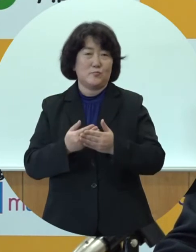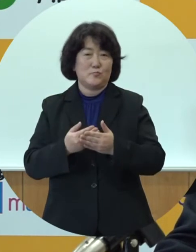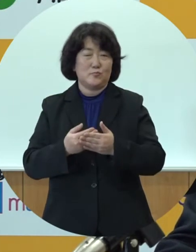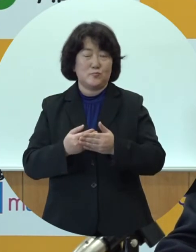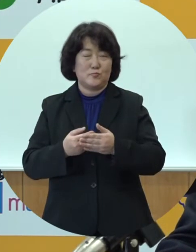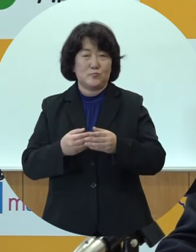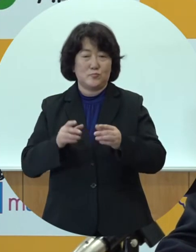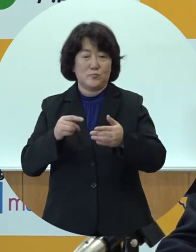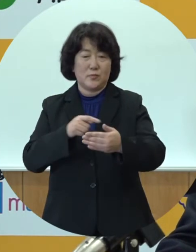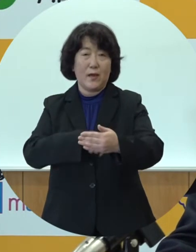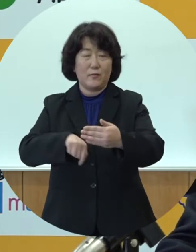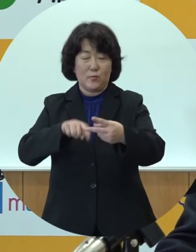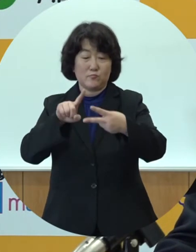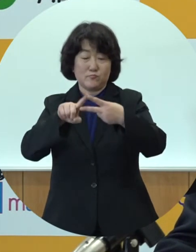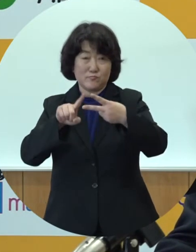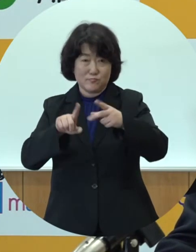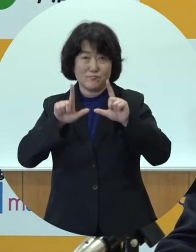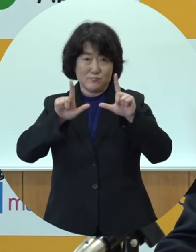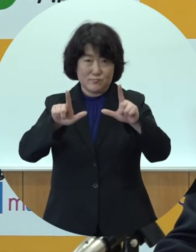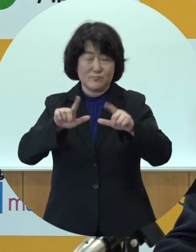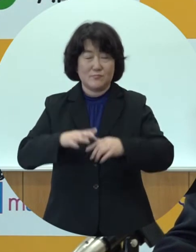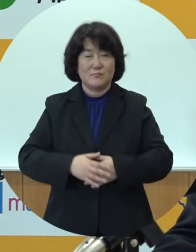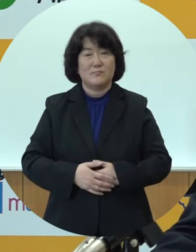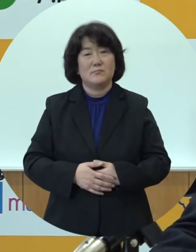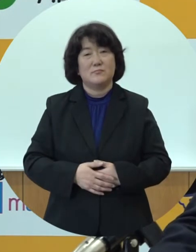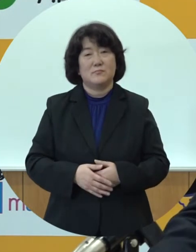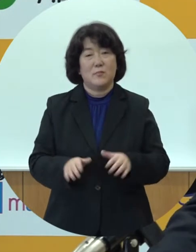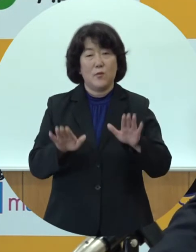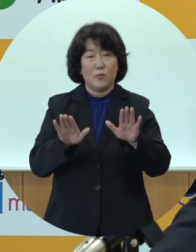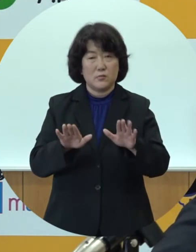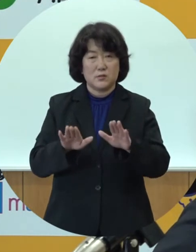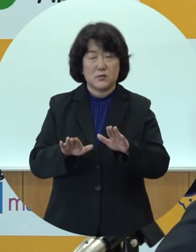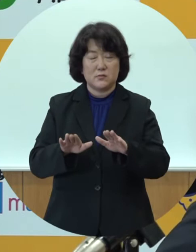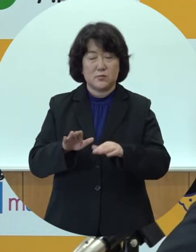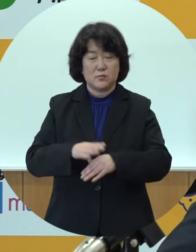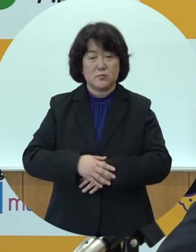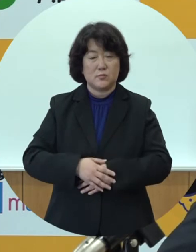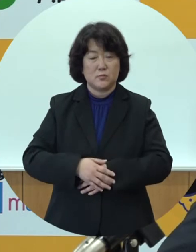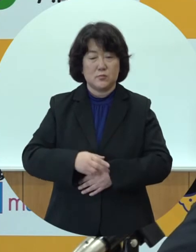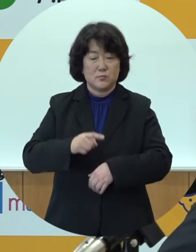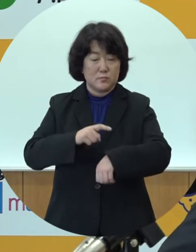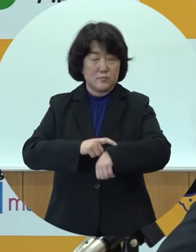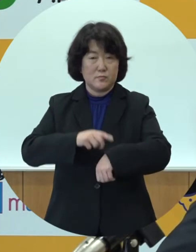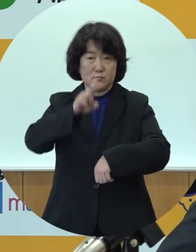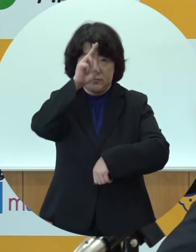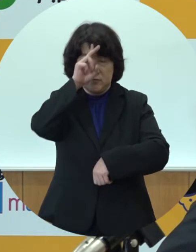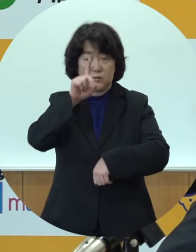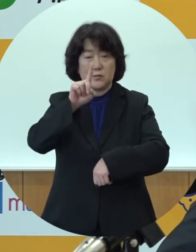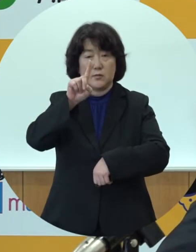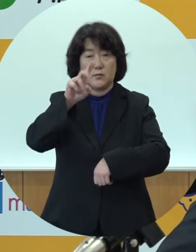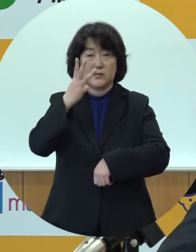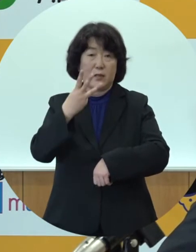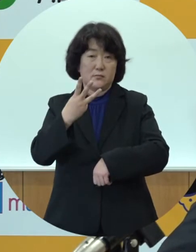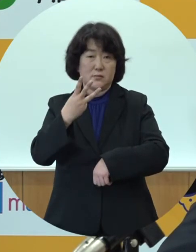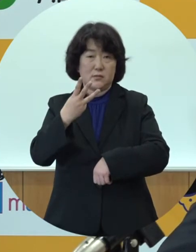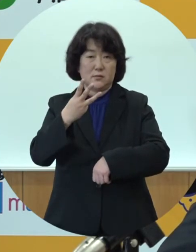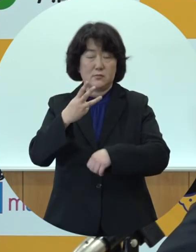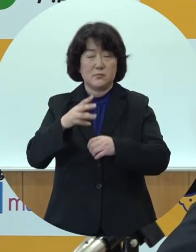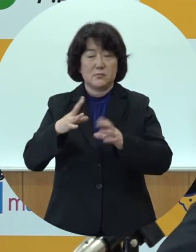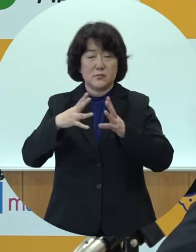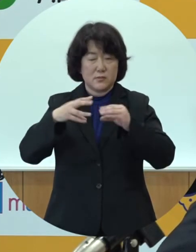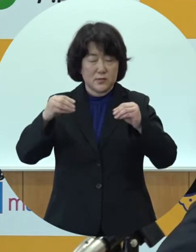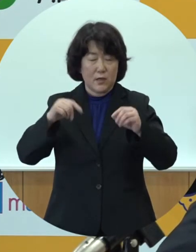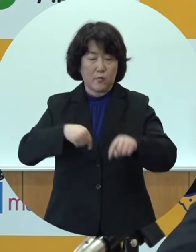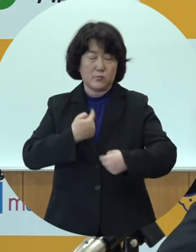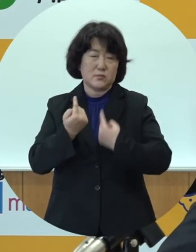せていただきます。本日19時より全国の自治体としては初とな